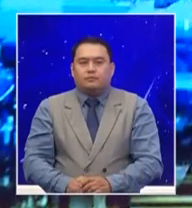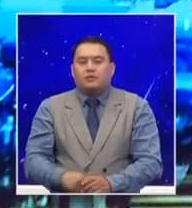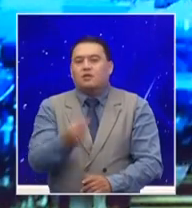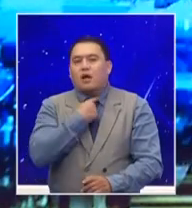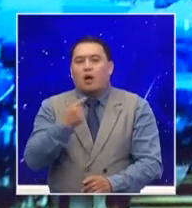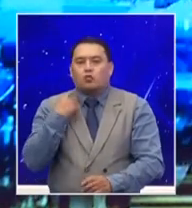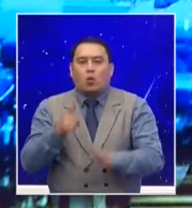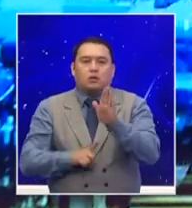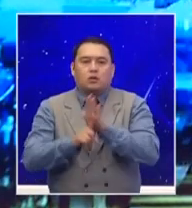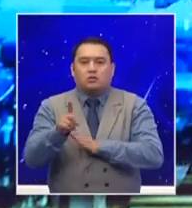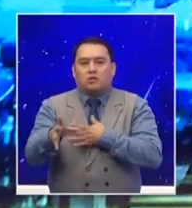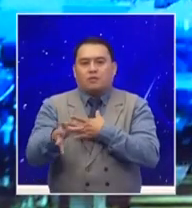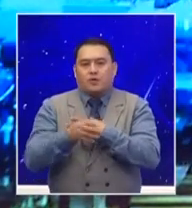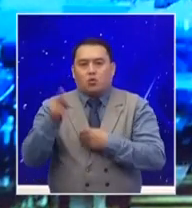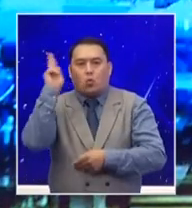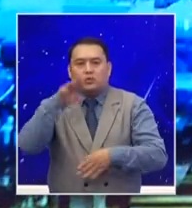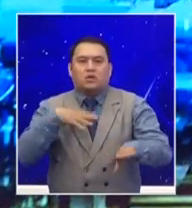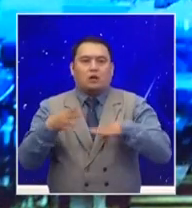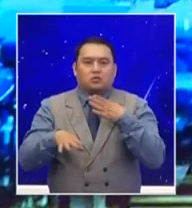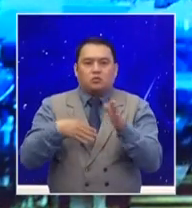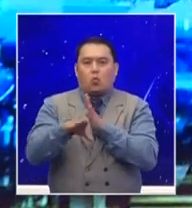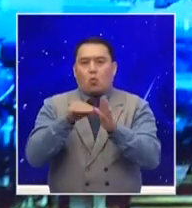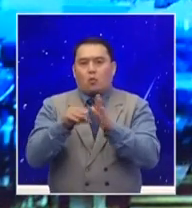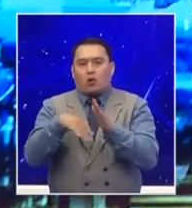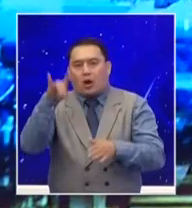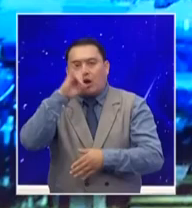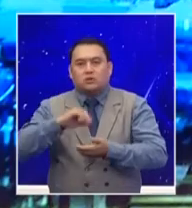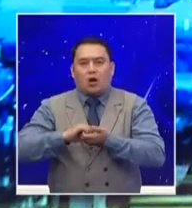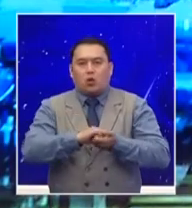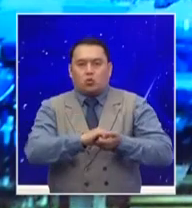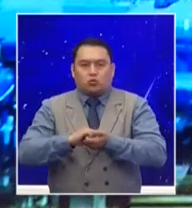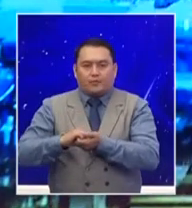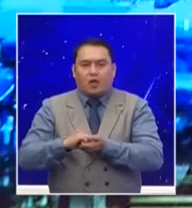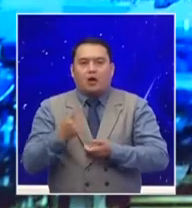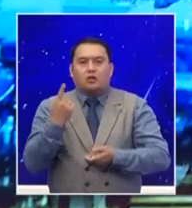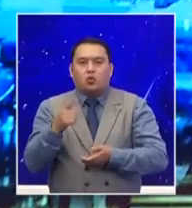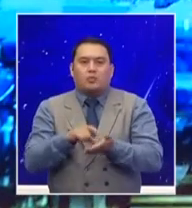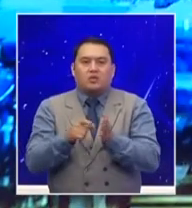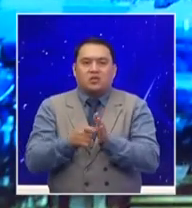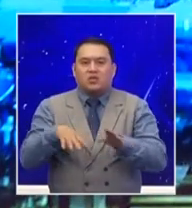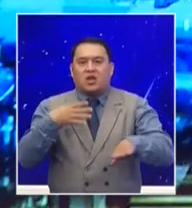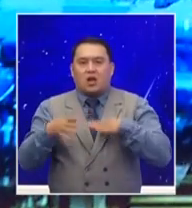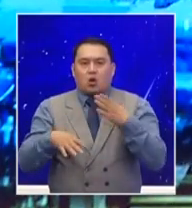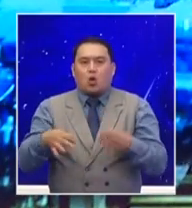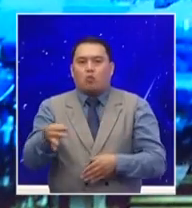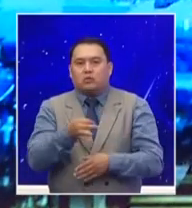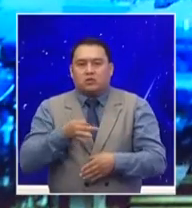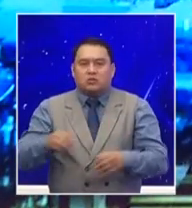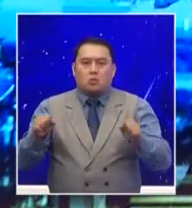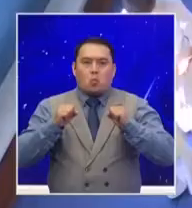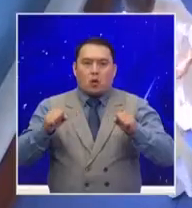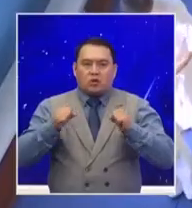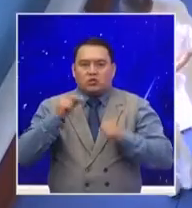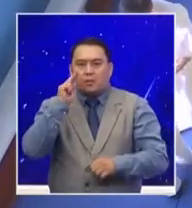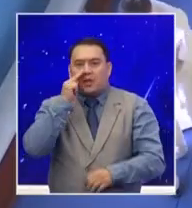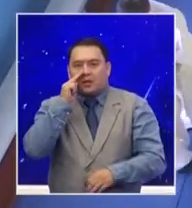В Талдыкургане стартовал совместный учебно-тренировочный сбор по казак-куресе. В одном зале тренируются областные борцы и